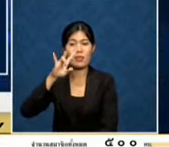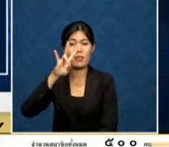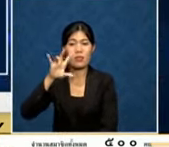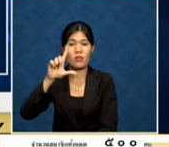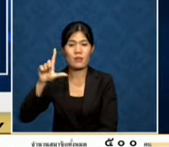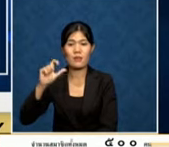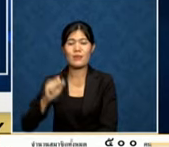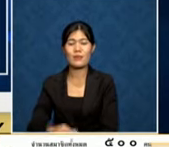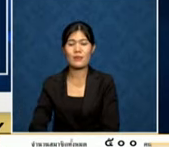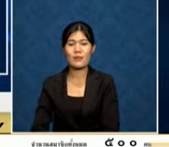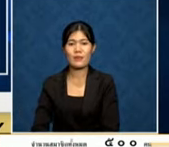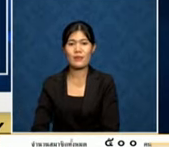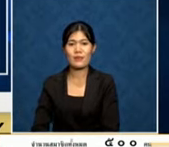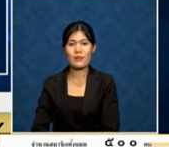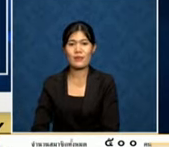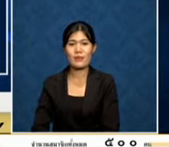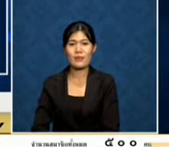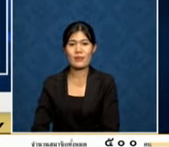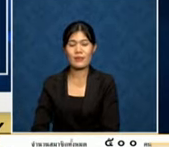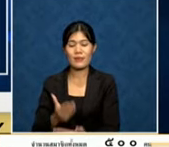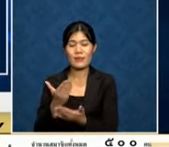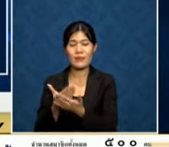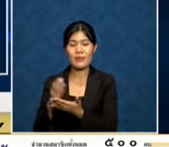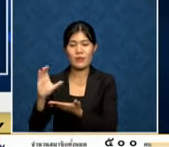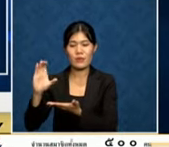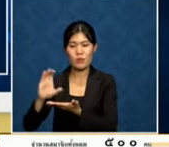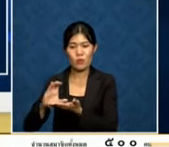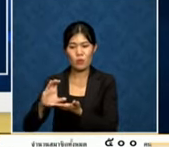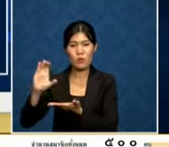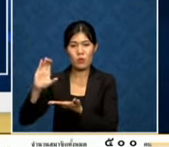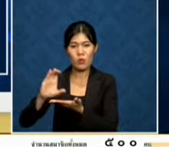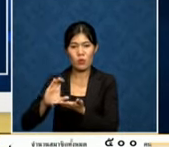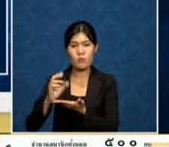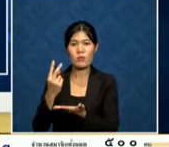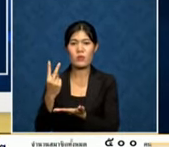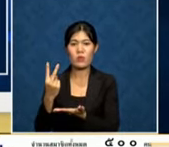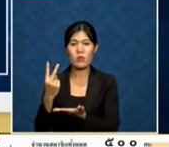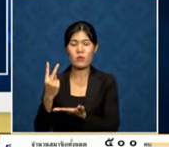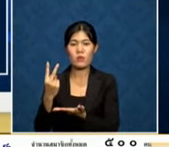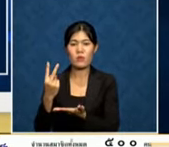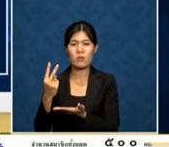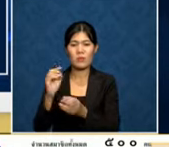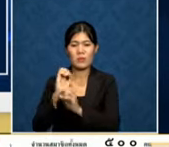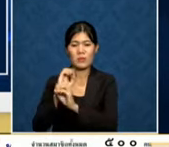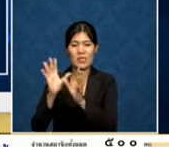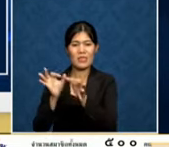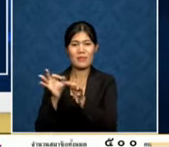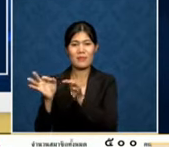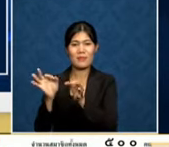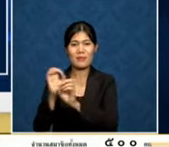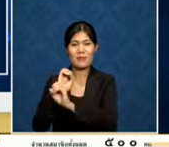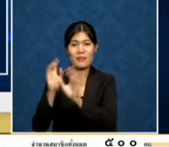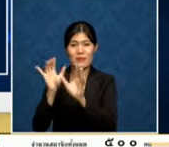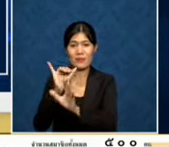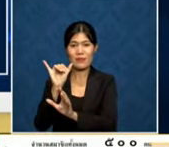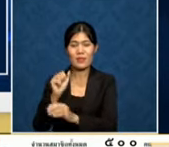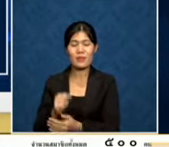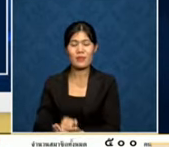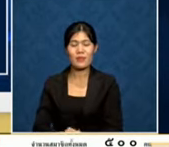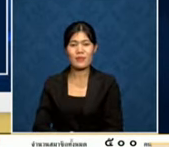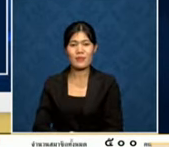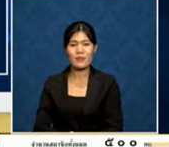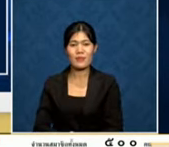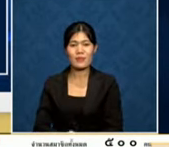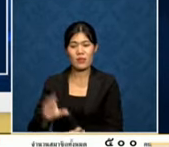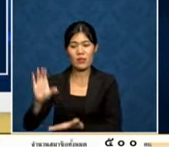ครับในขณะที่งบประมาณอีก 2ก้อนก็ยังไม่มีความชัดเจนนะครับท่านประธานที่เคารพครับว่าจะมา